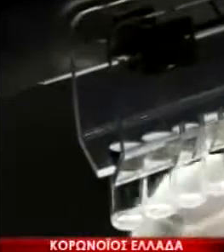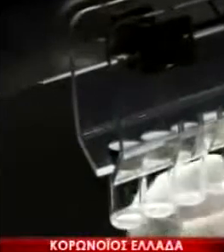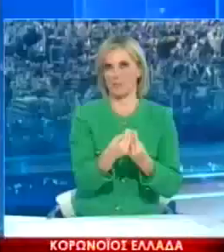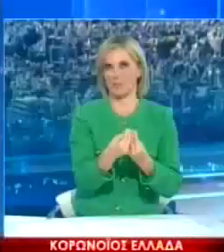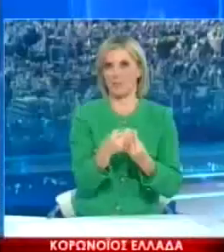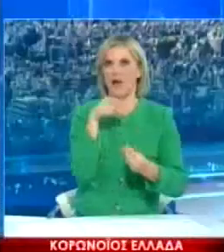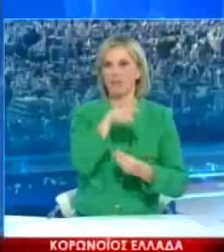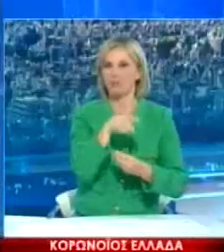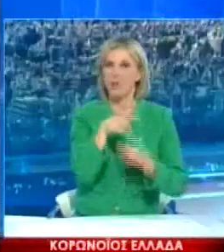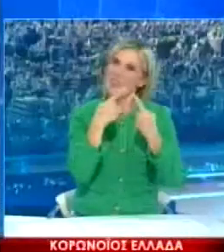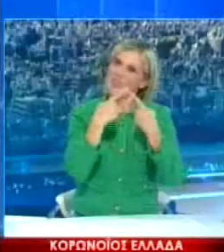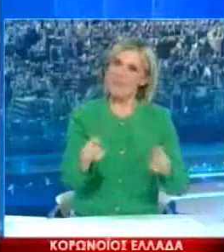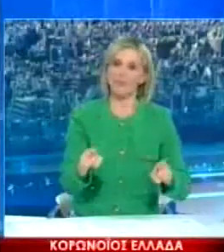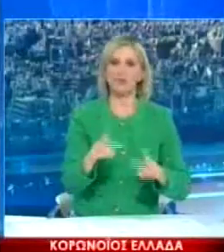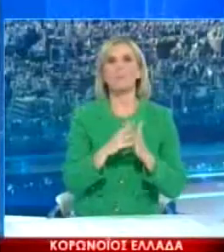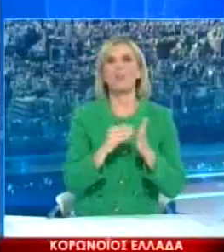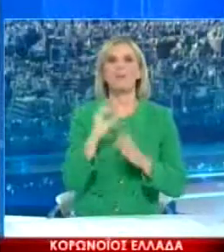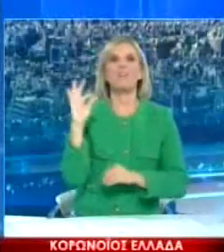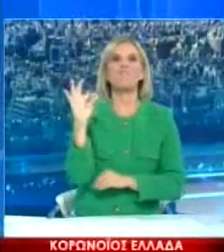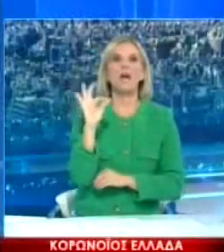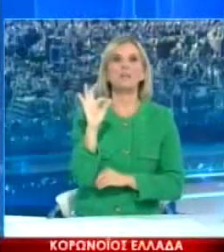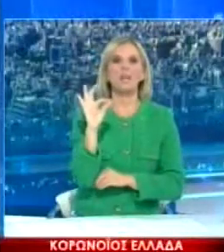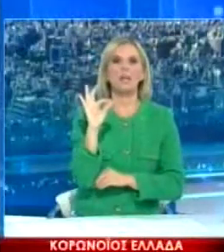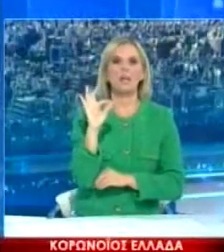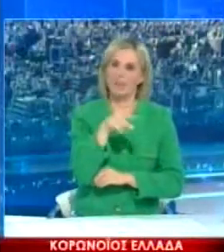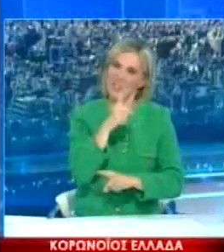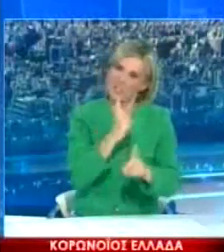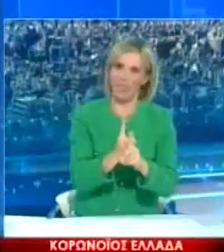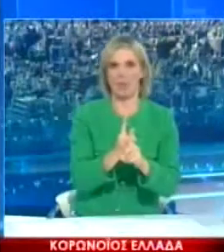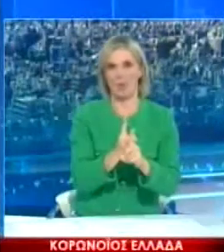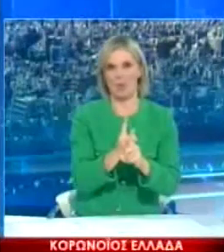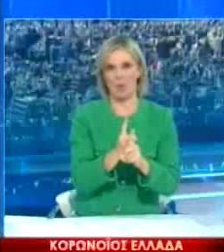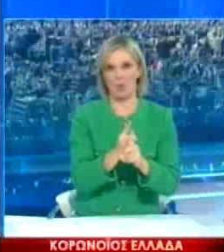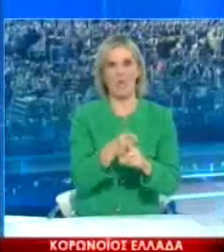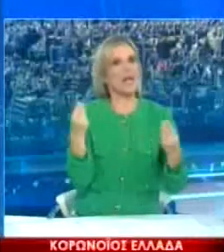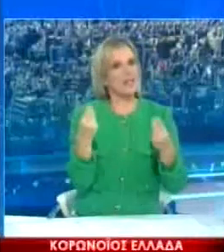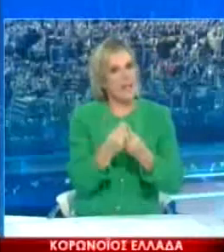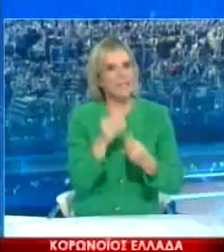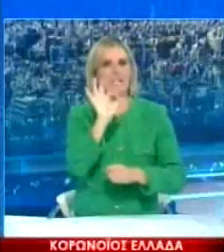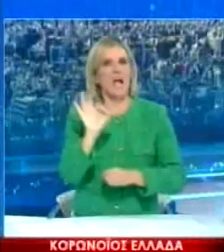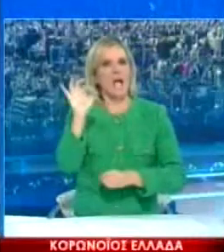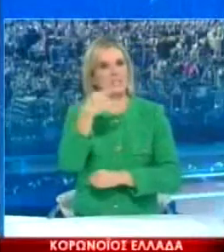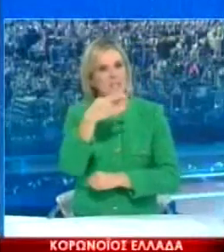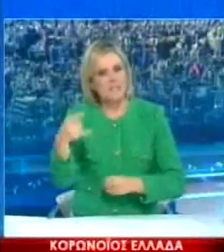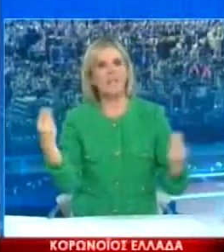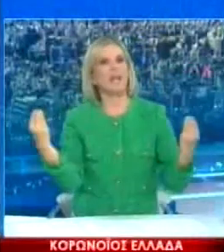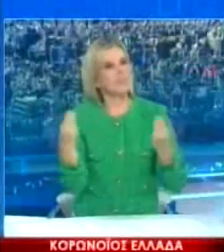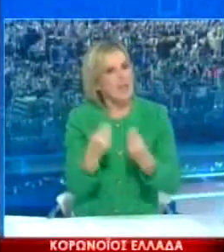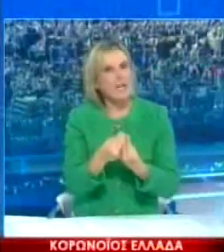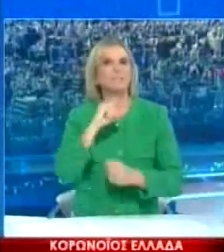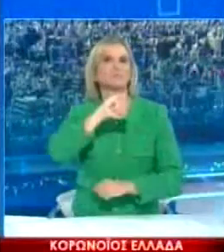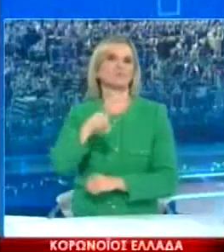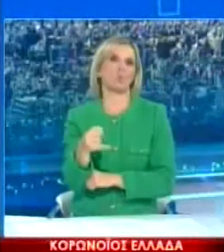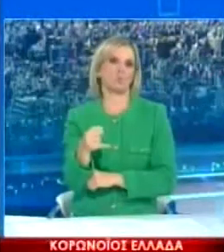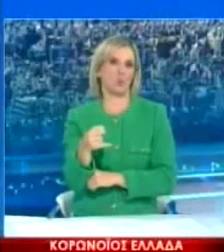δόση. Οι εθνικές επιτροπές έλαβαν υπόψη τους την τρέχουσα βιβλιογραφία, καθώς και τις απόψεις